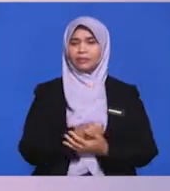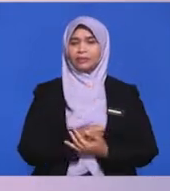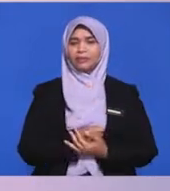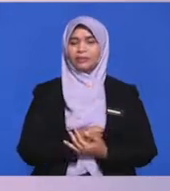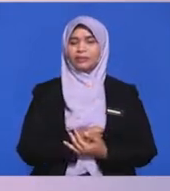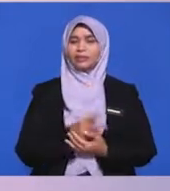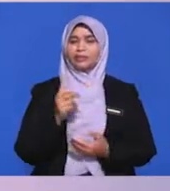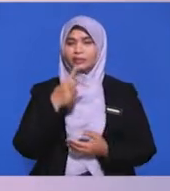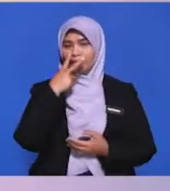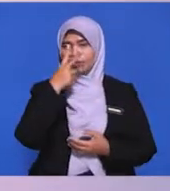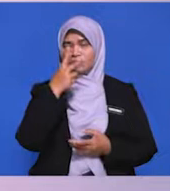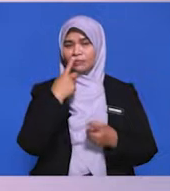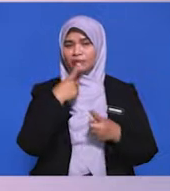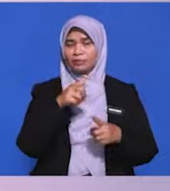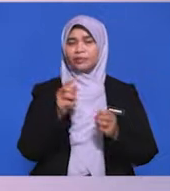Hai